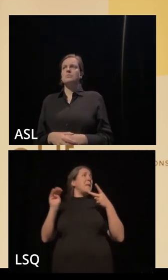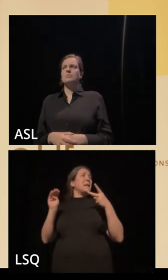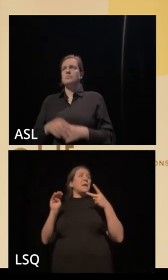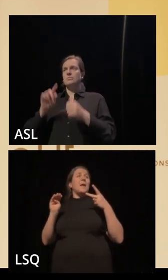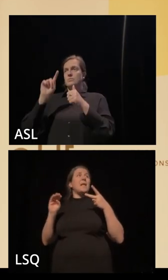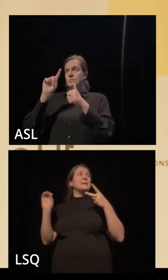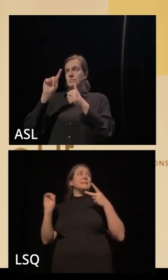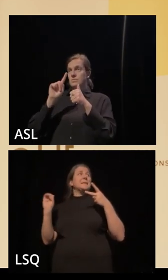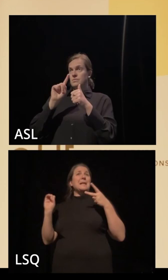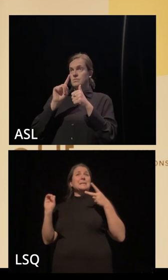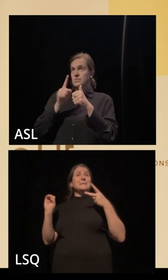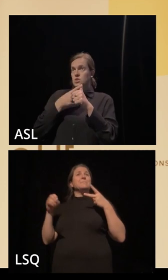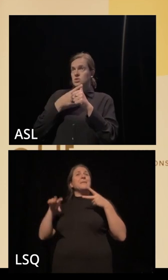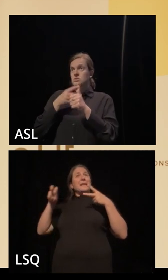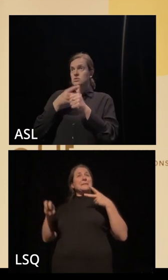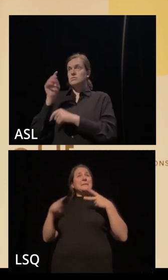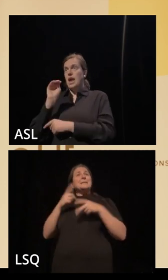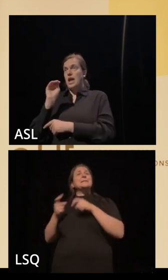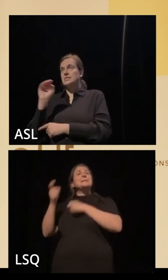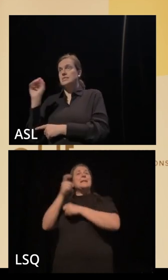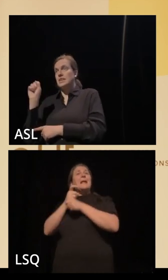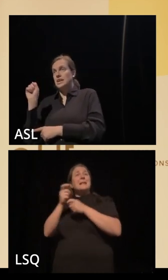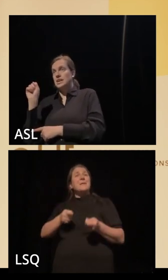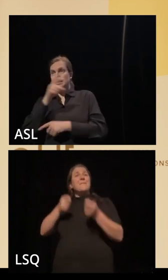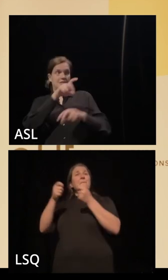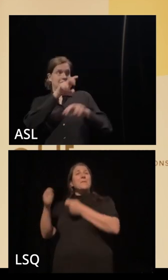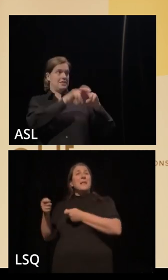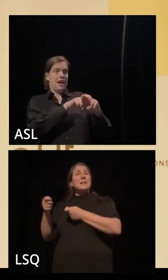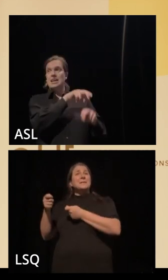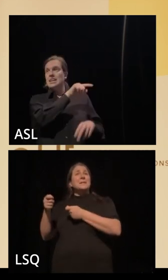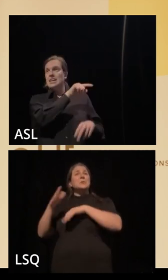salle, sur la scène, directrice et fondatrice de